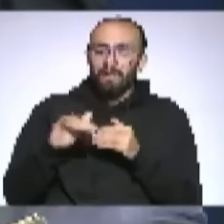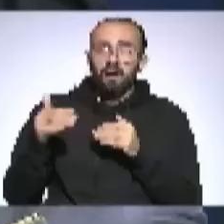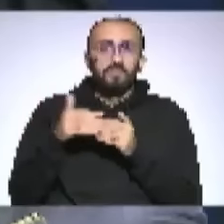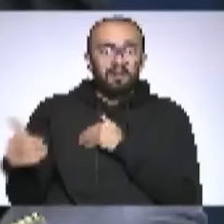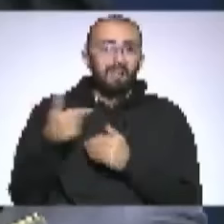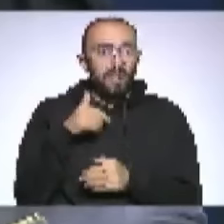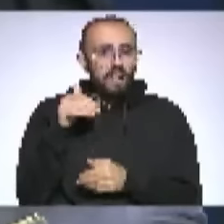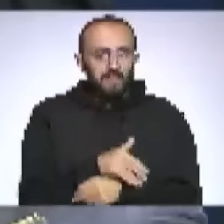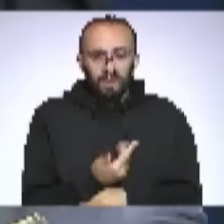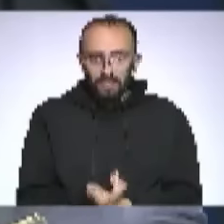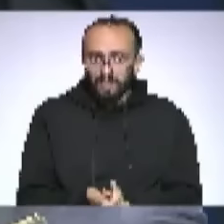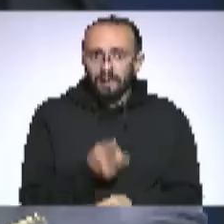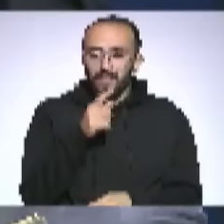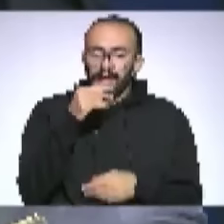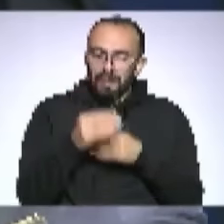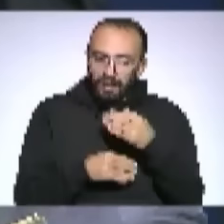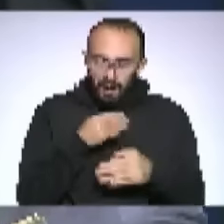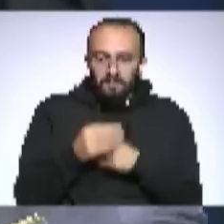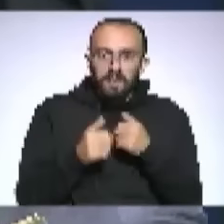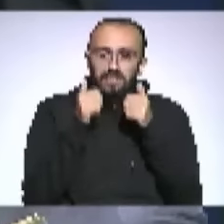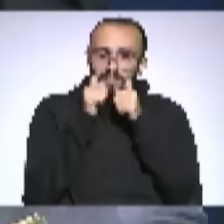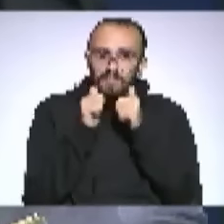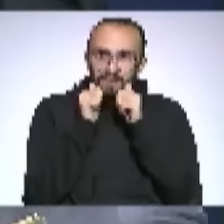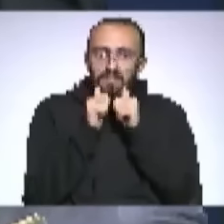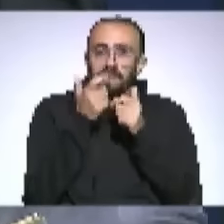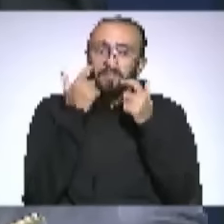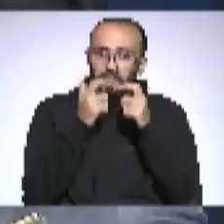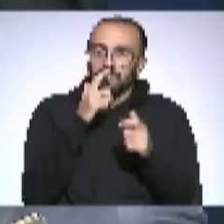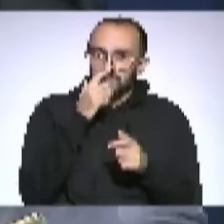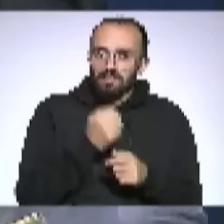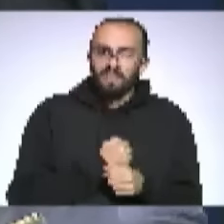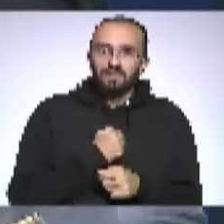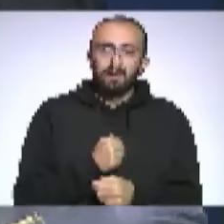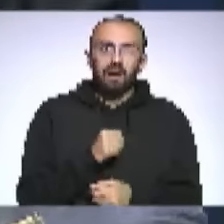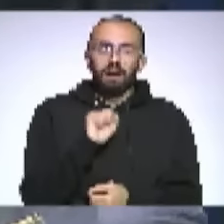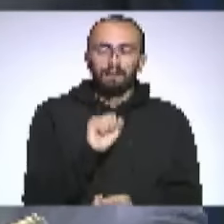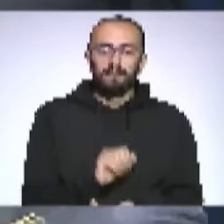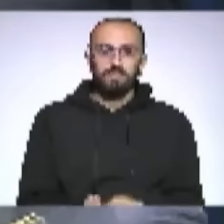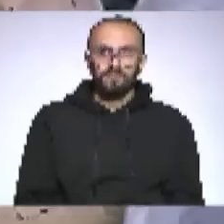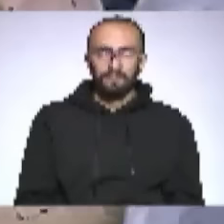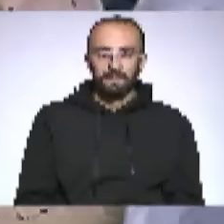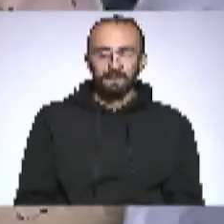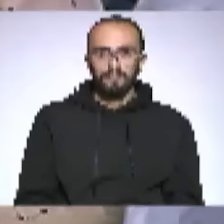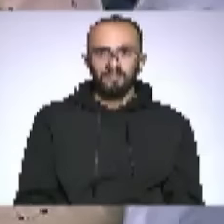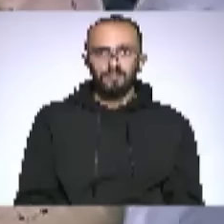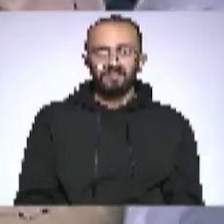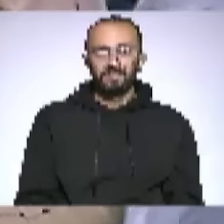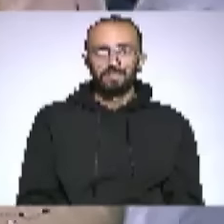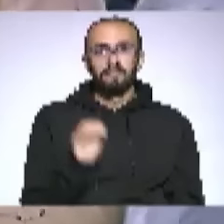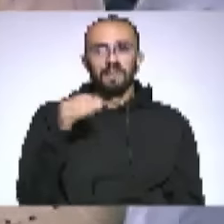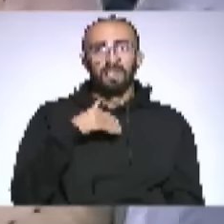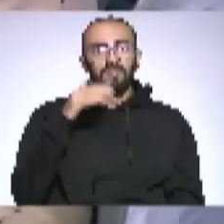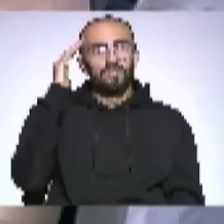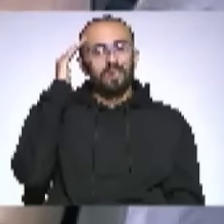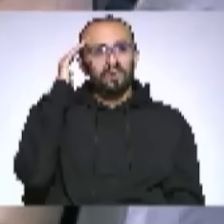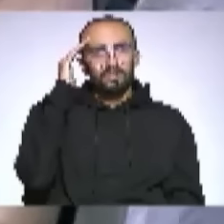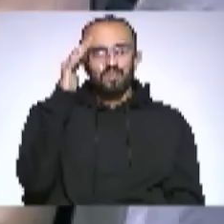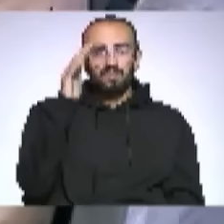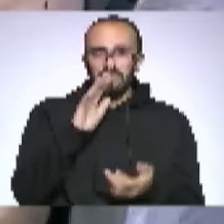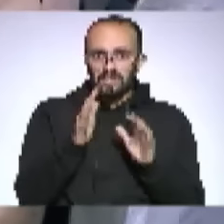عنك انما هتكمل شير باقي حياتك وخلي بالك من صحتك دلوقت انا بشكرك ومتهيالي يا